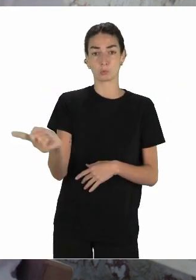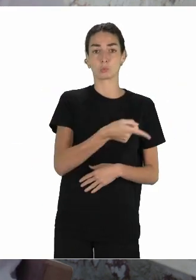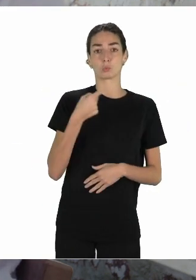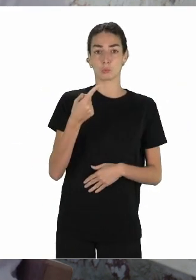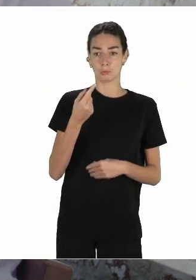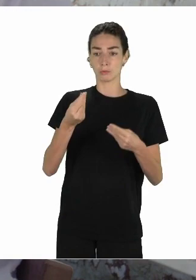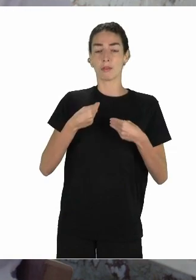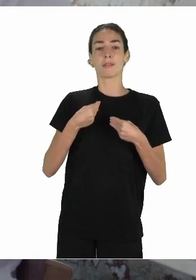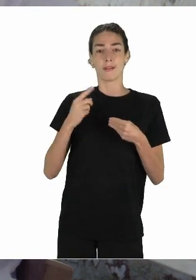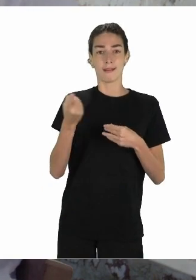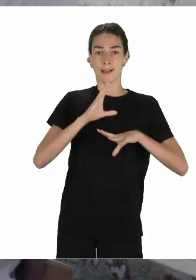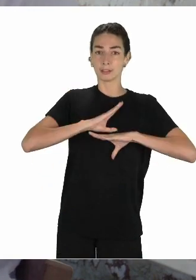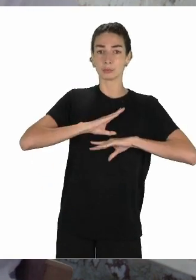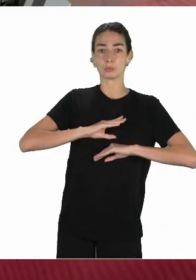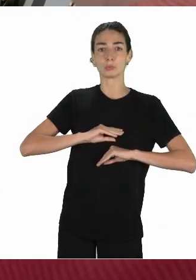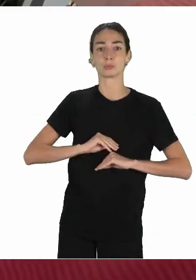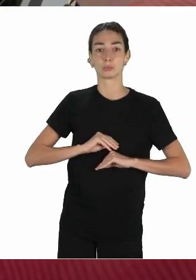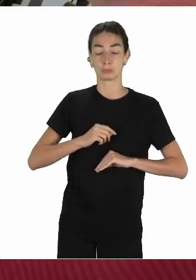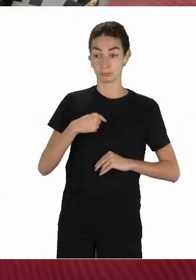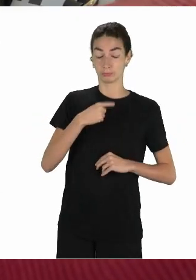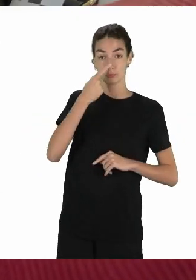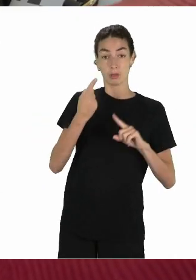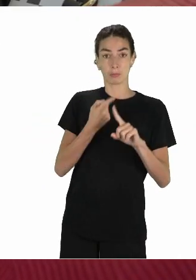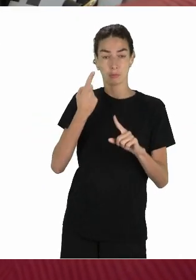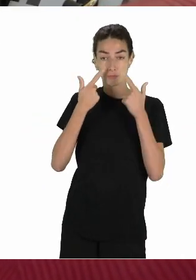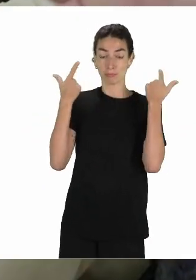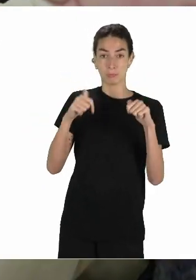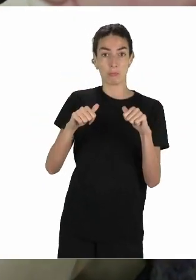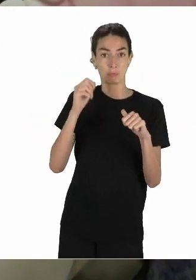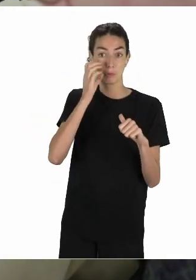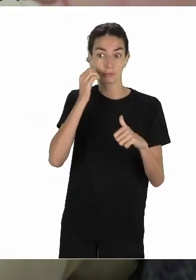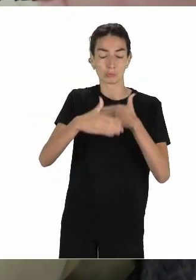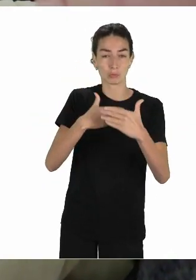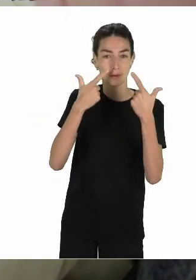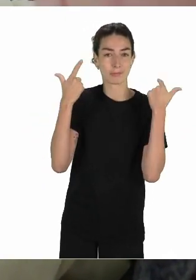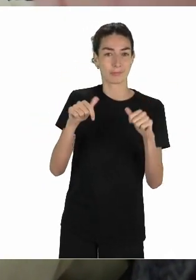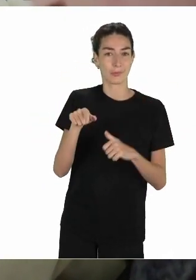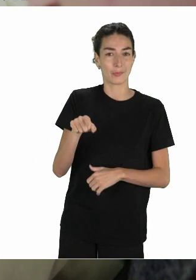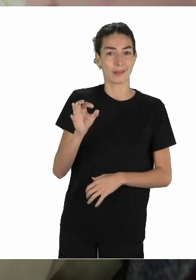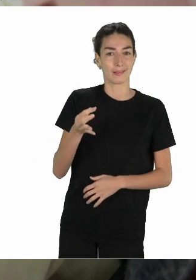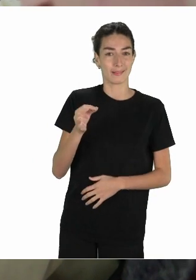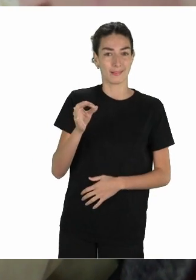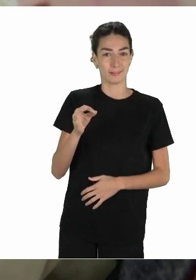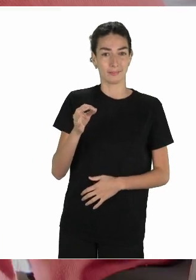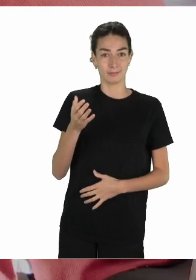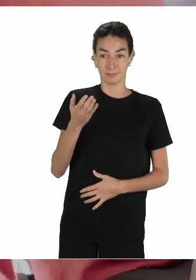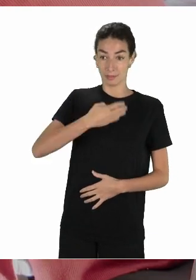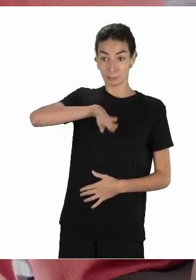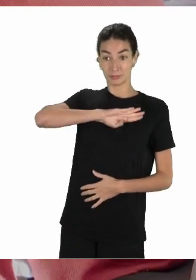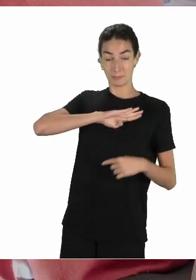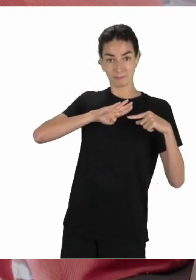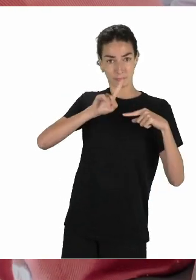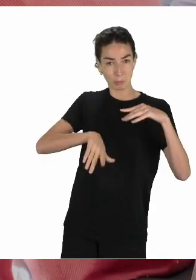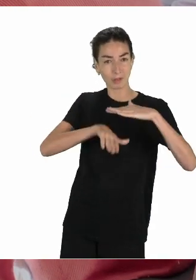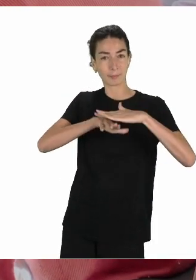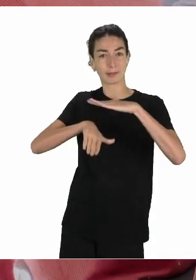les côtés pour rassurer tout le monde. C'est important parce qu'à mon sens, et la pratique au quotidien nous le révèle, les limites sont